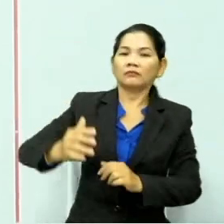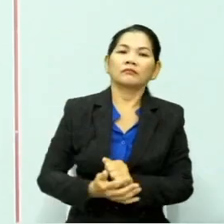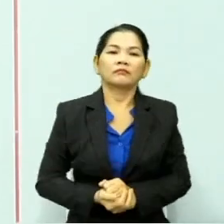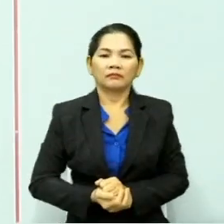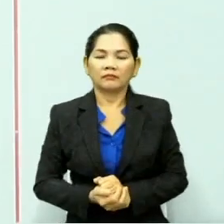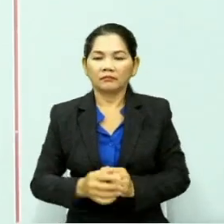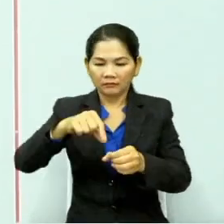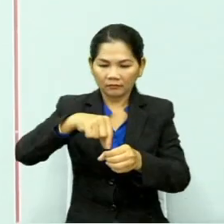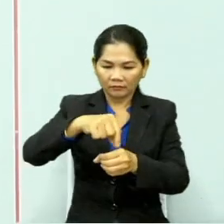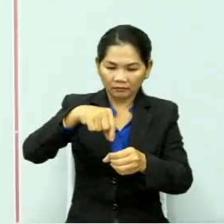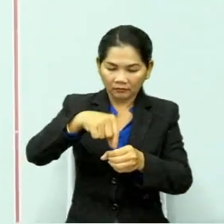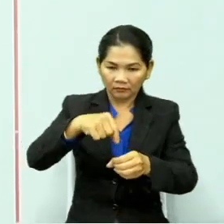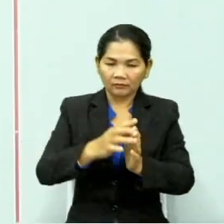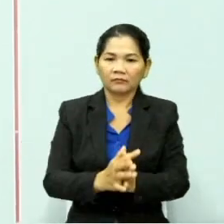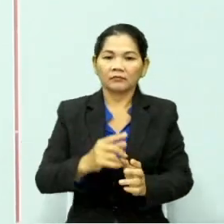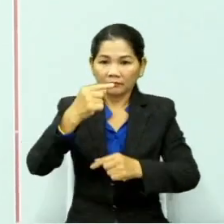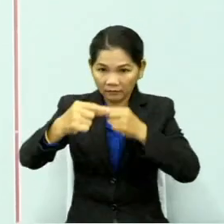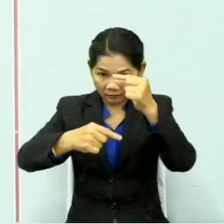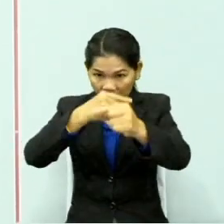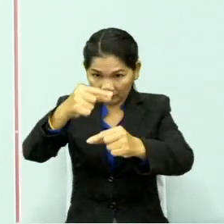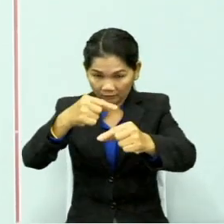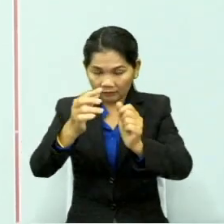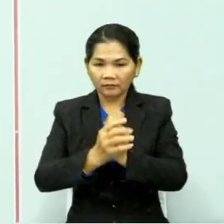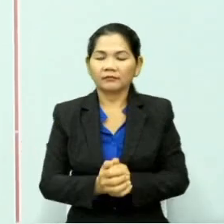có kê trò chẳng